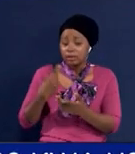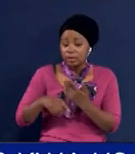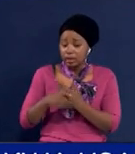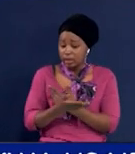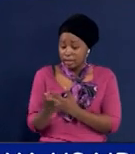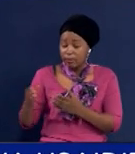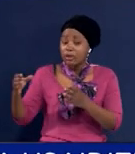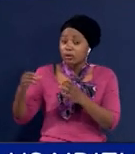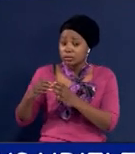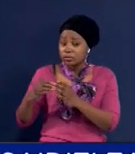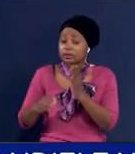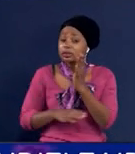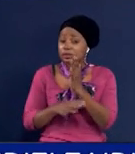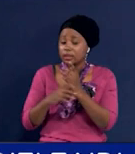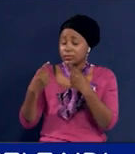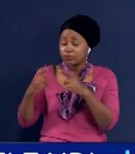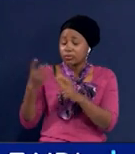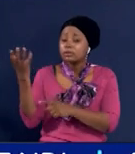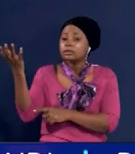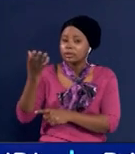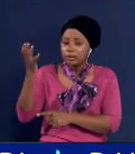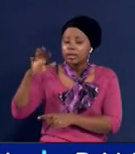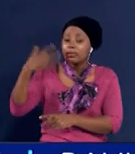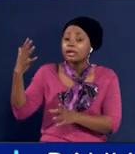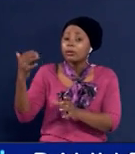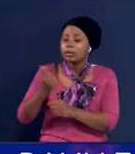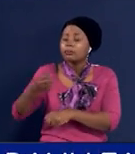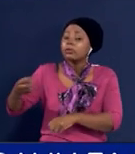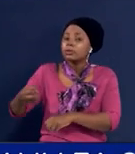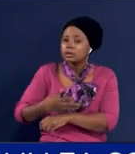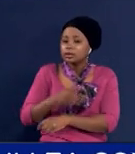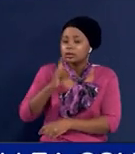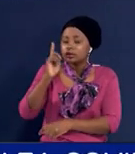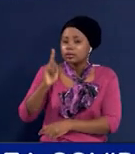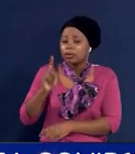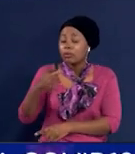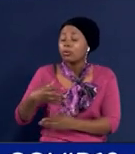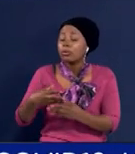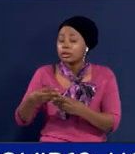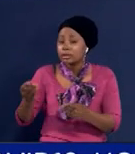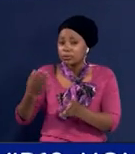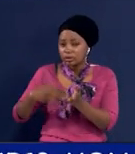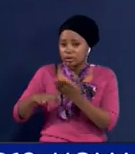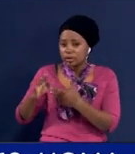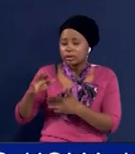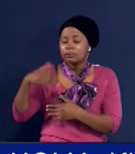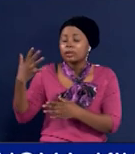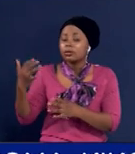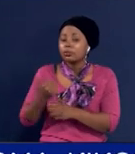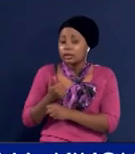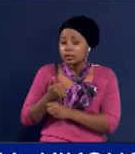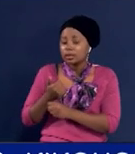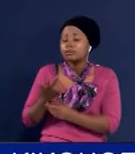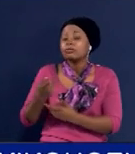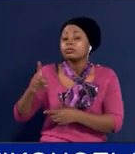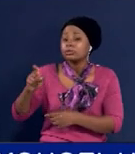makundi rika tofauti tofauti kwenye jamii, baada ya kupata maambukizi wapo wanaoathiriwa zaidi baada ya kupata hivi virusi ukilinganisha